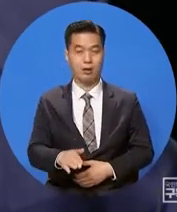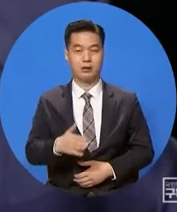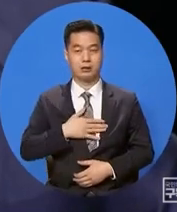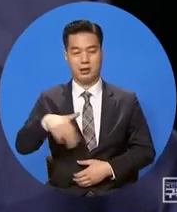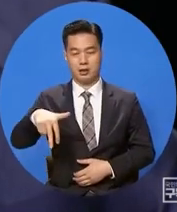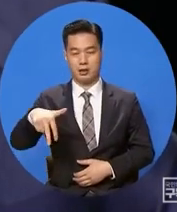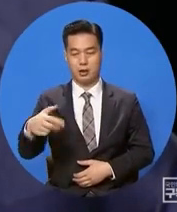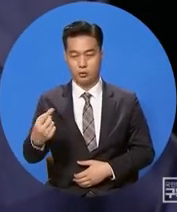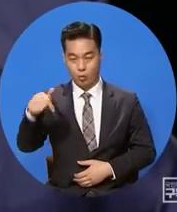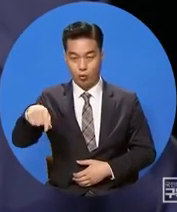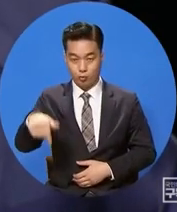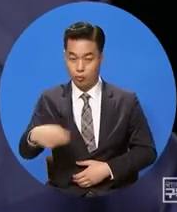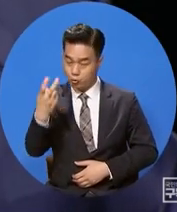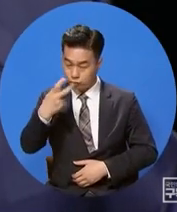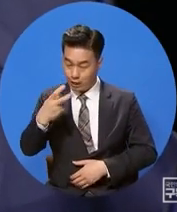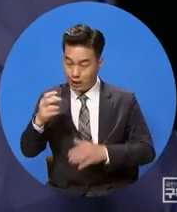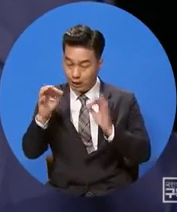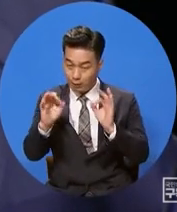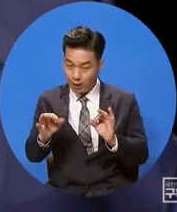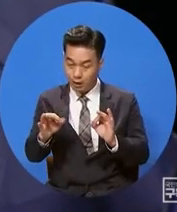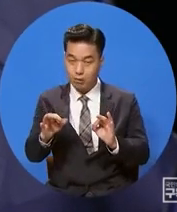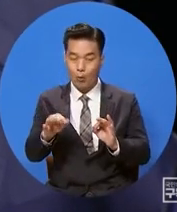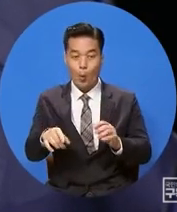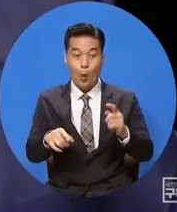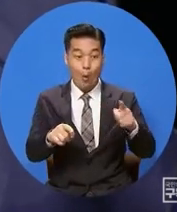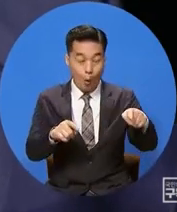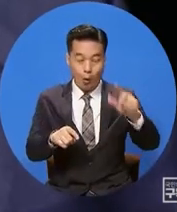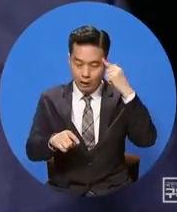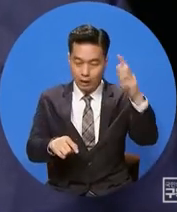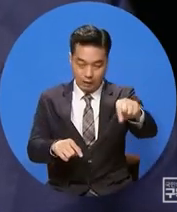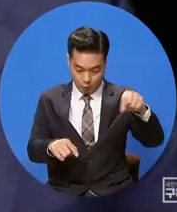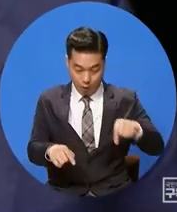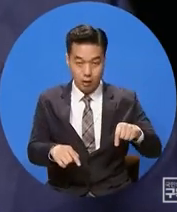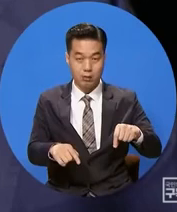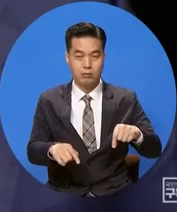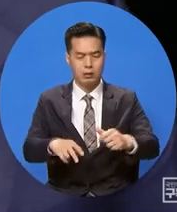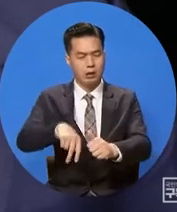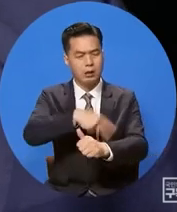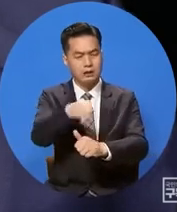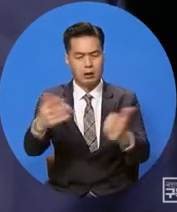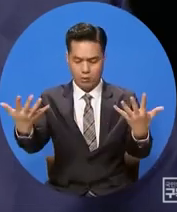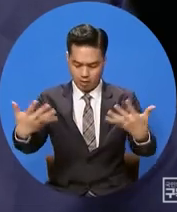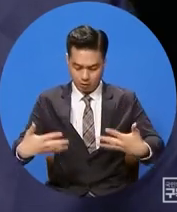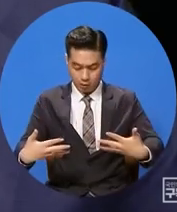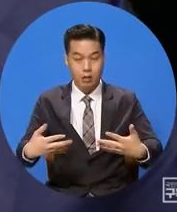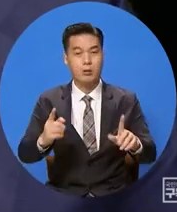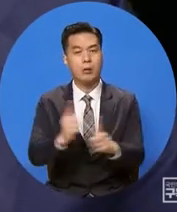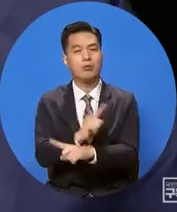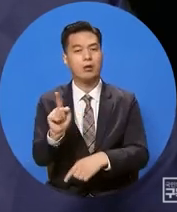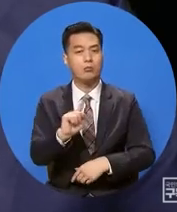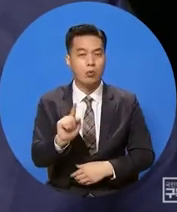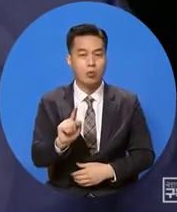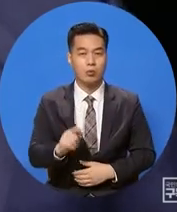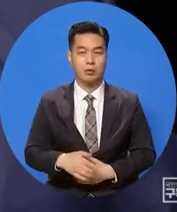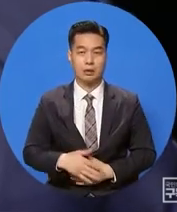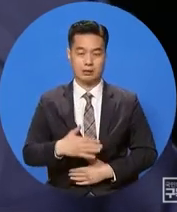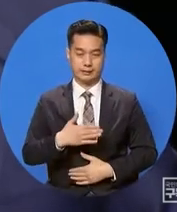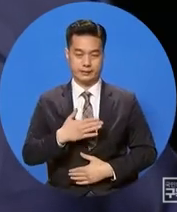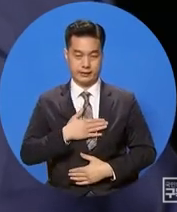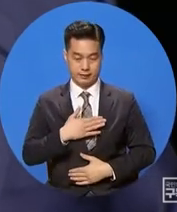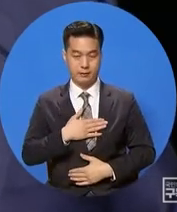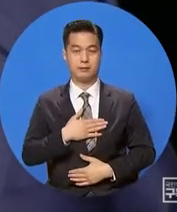제가 조국 수사를 하니까 그걸 다시 인지를 해서 기소를 했어요. 그럼 그게 상황이 뭐가 바뀌었겠습니까? 그러니까